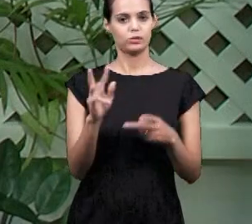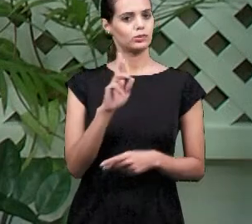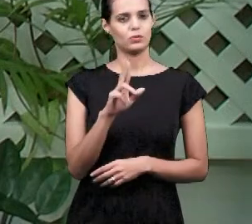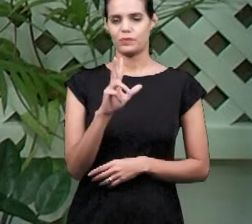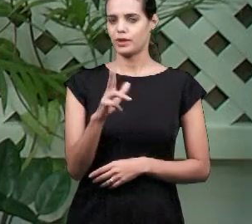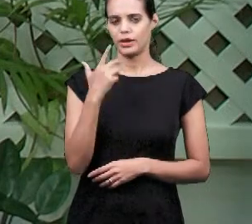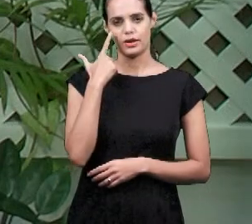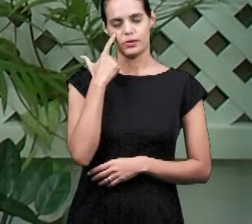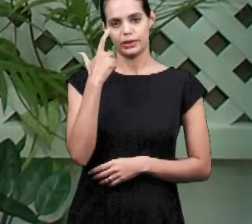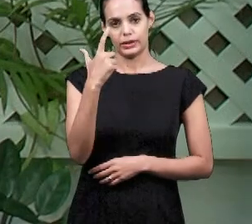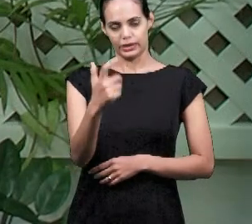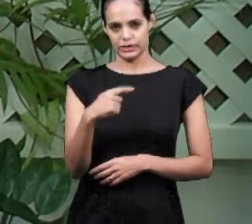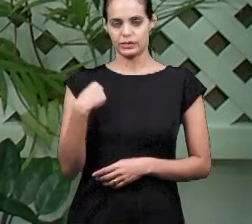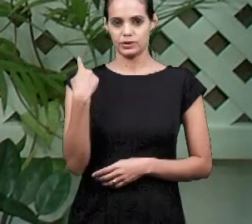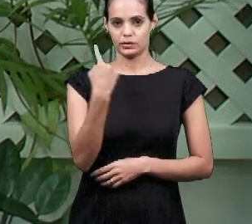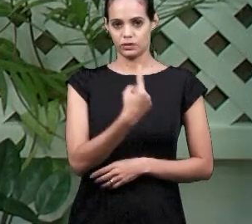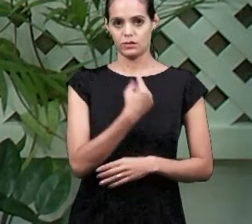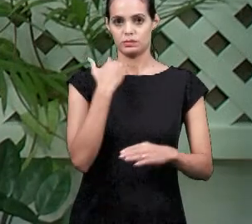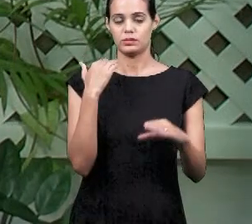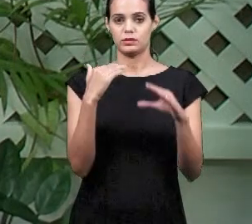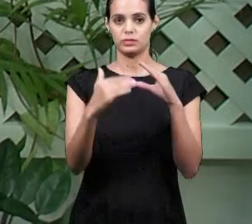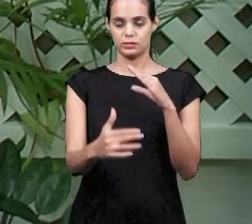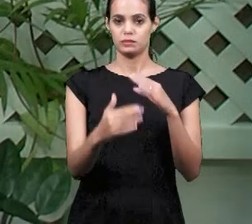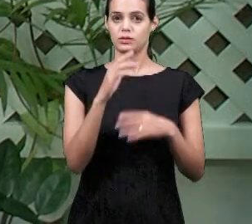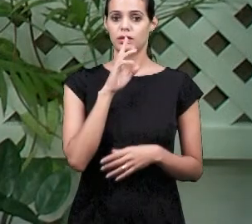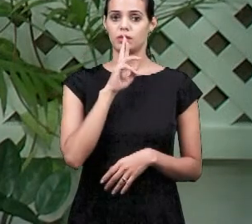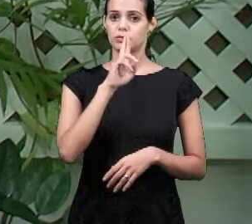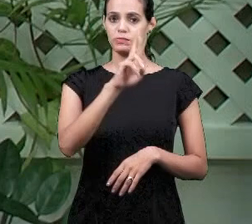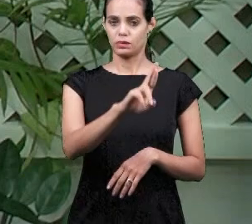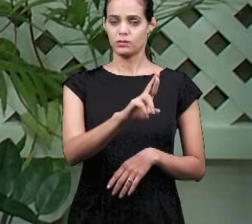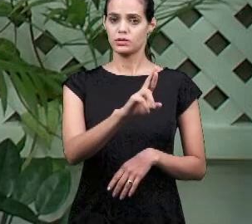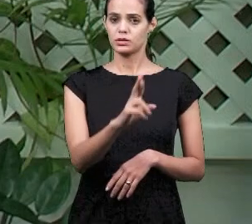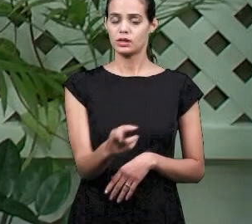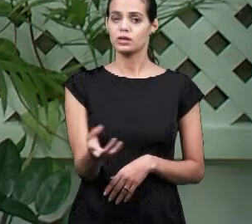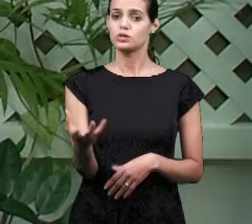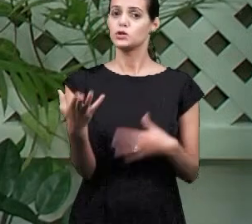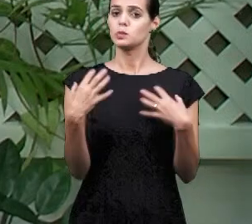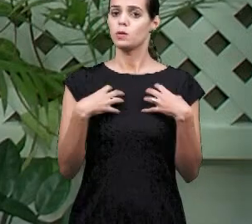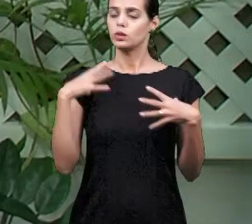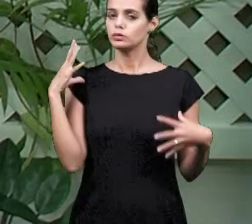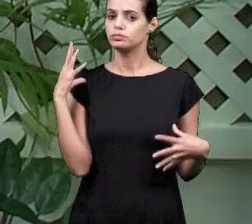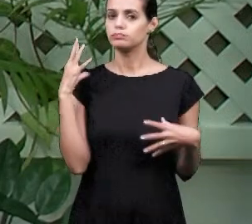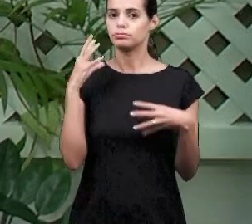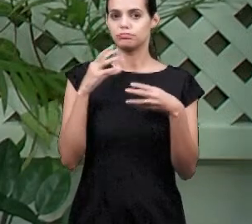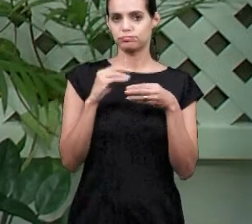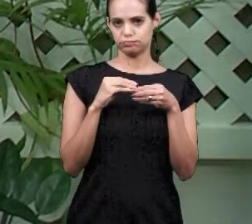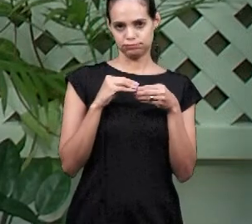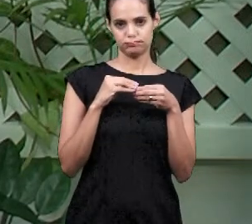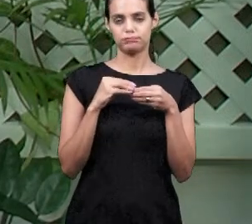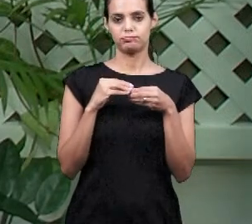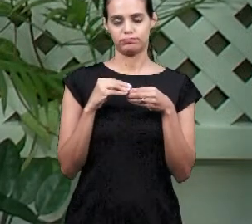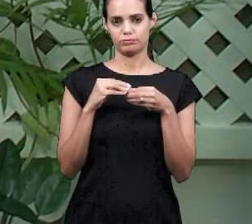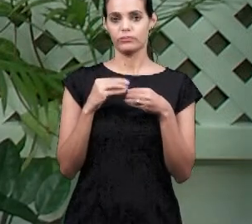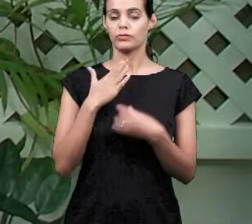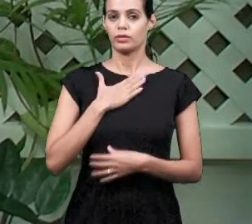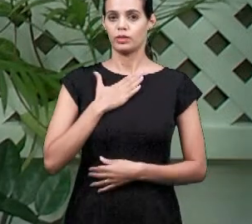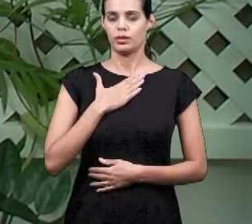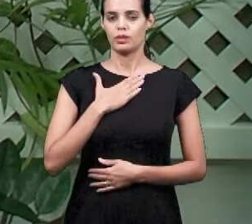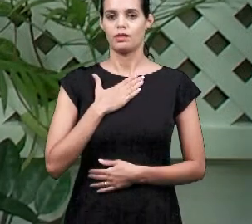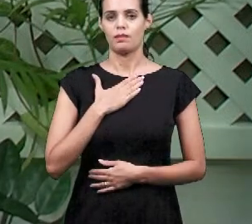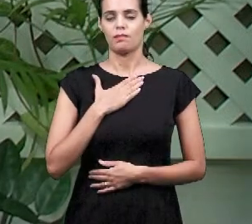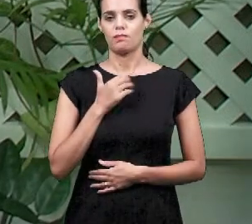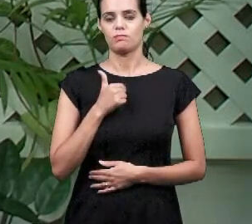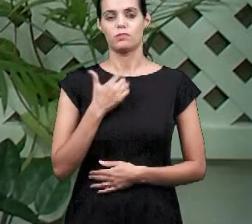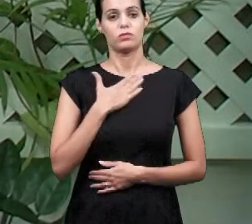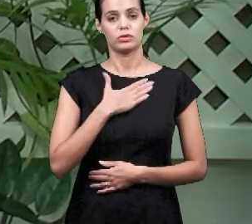réponses en lisant la Bible, nous allons avoir une croissance plus grande. Ce qui est important en